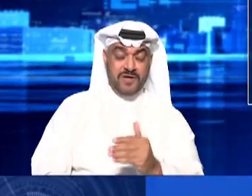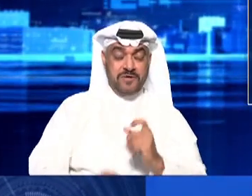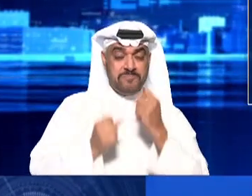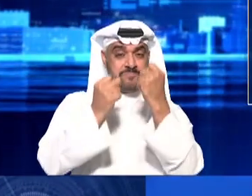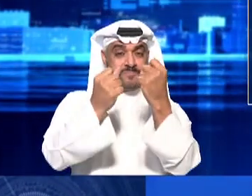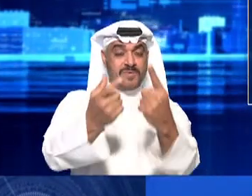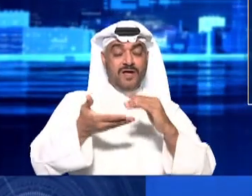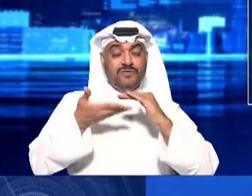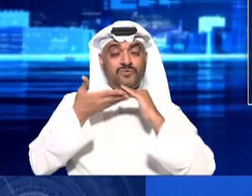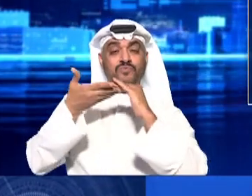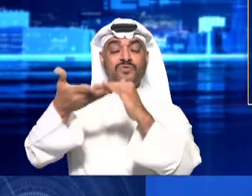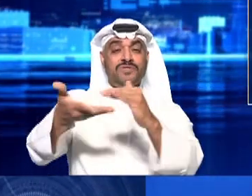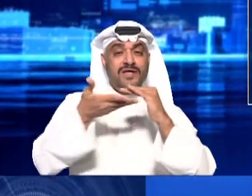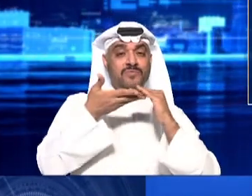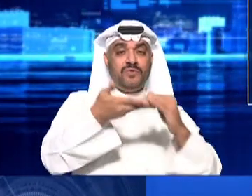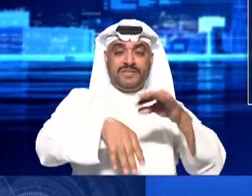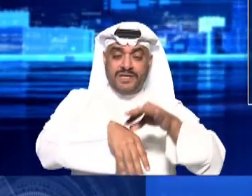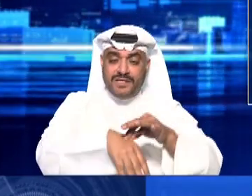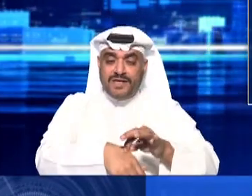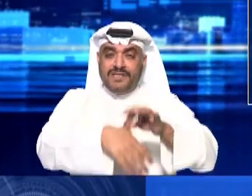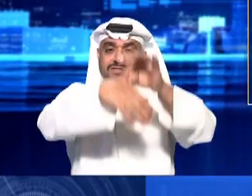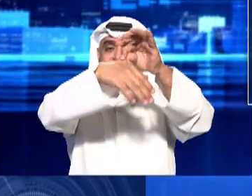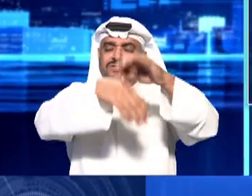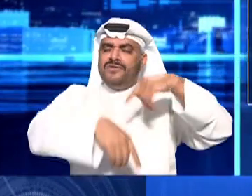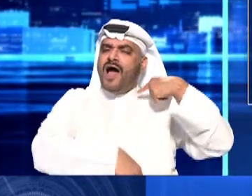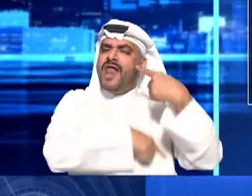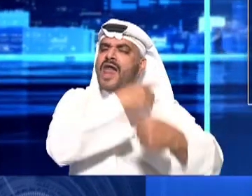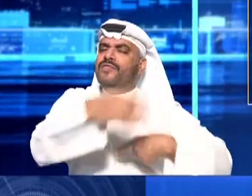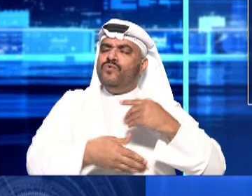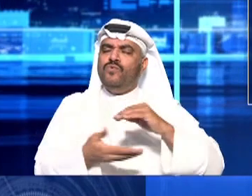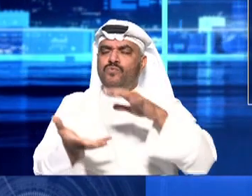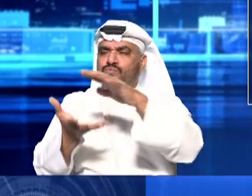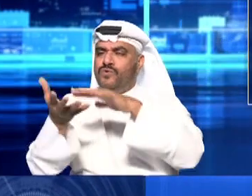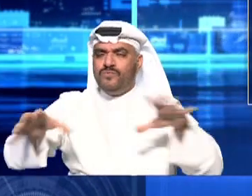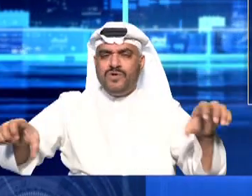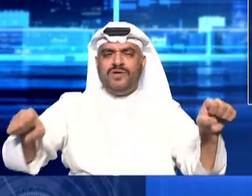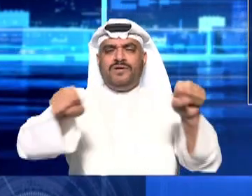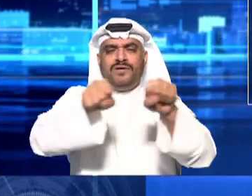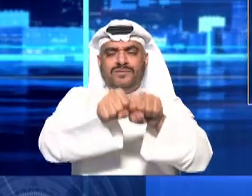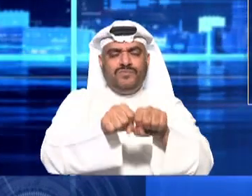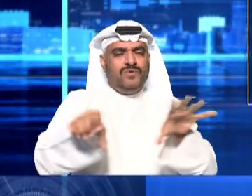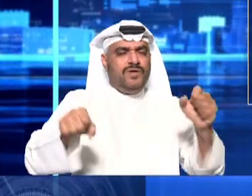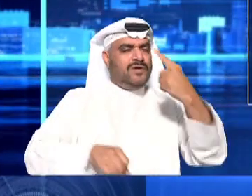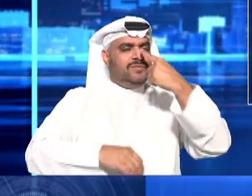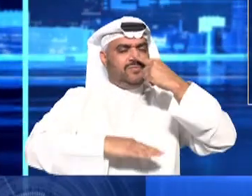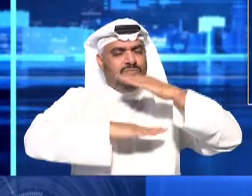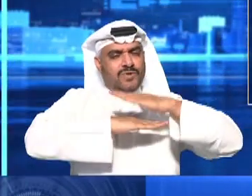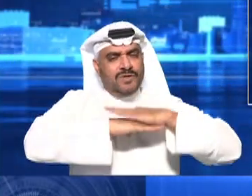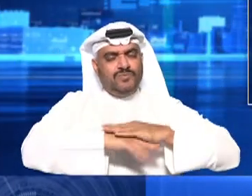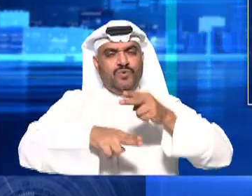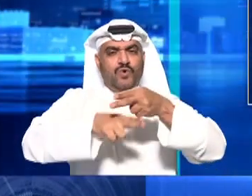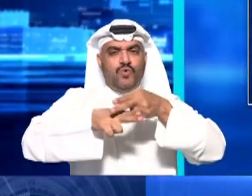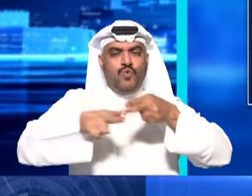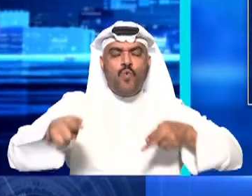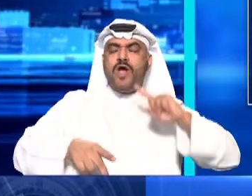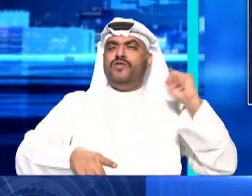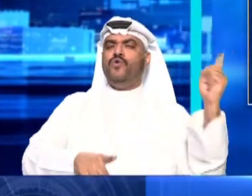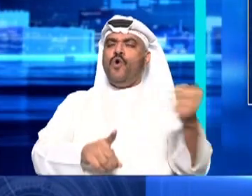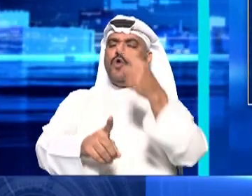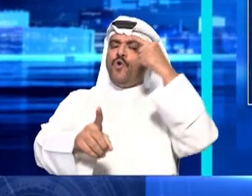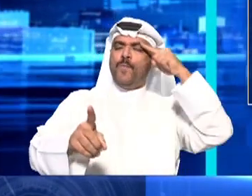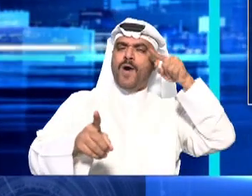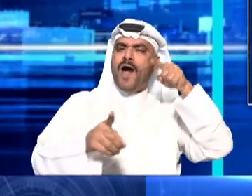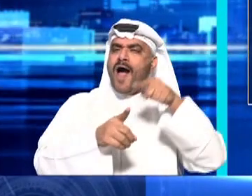في خدمة الإنسانية وسعيه المبارك كل محبة وتقدير، وبنى للكويت نفوذا واسعا